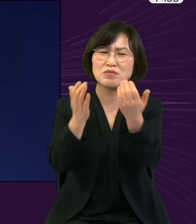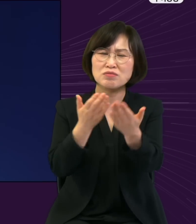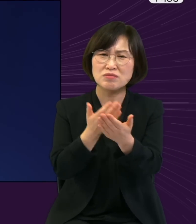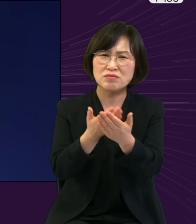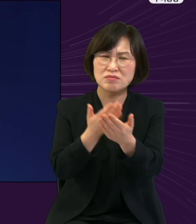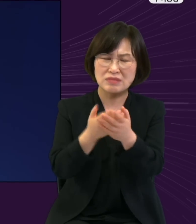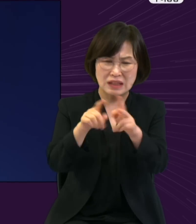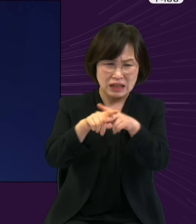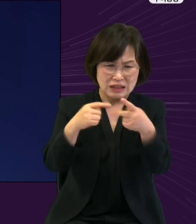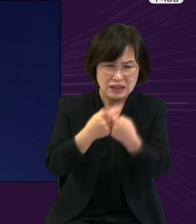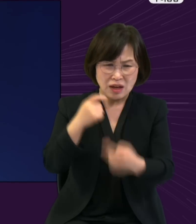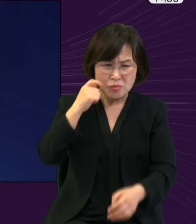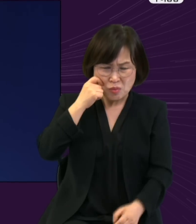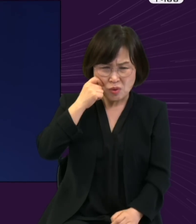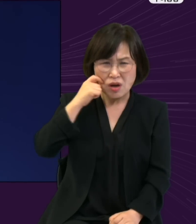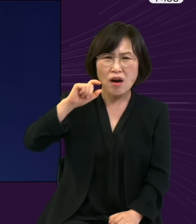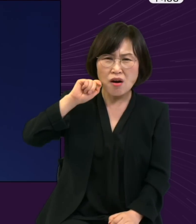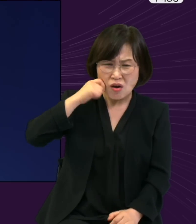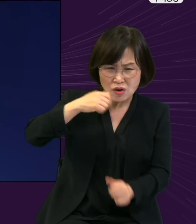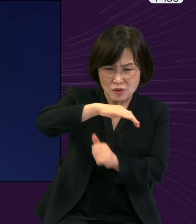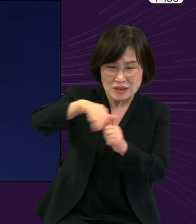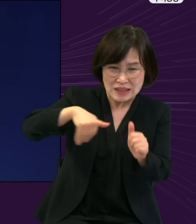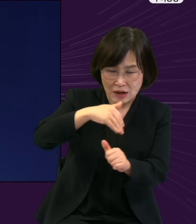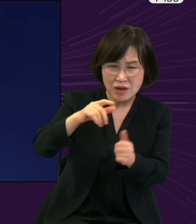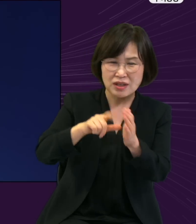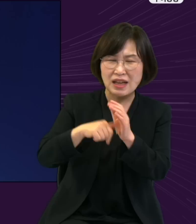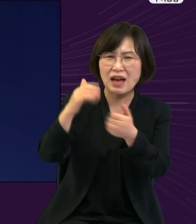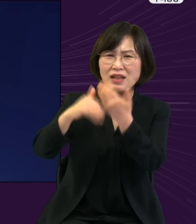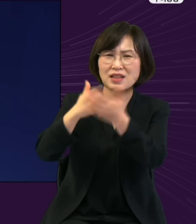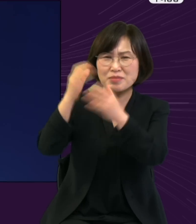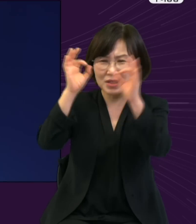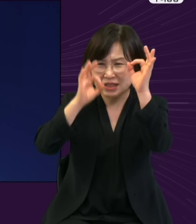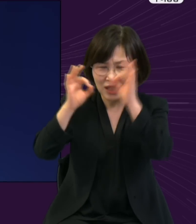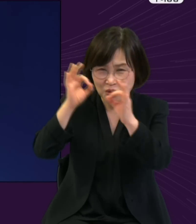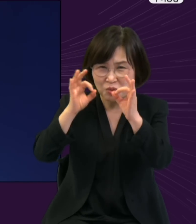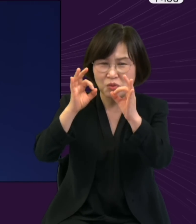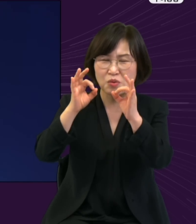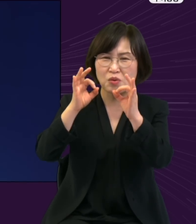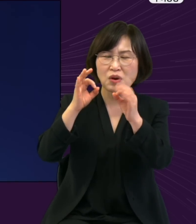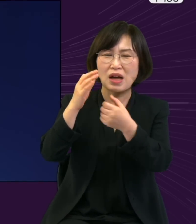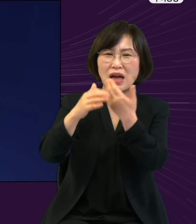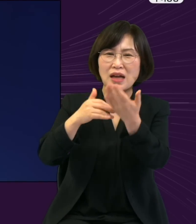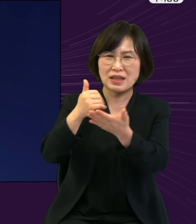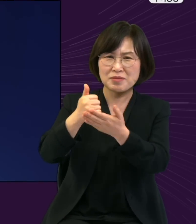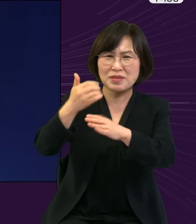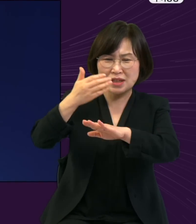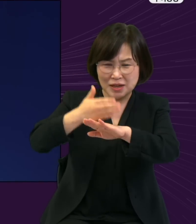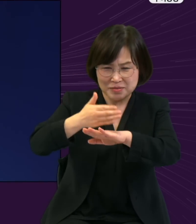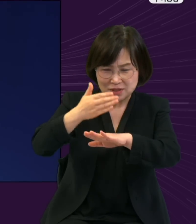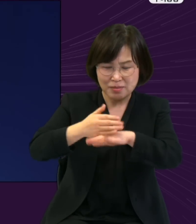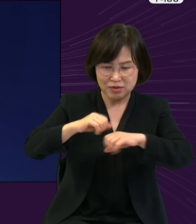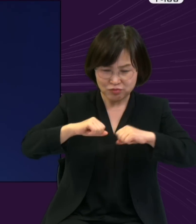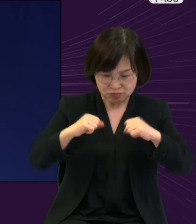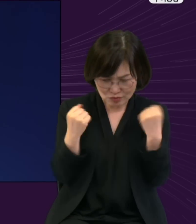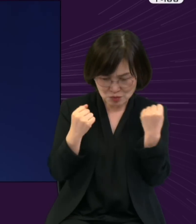없는 상황 속에서도 내가 하나님 얼굴을 구하고 감사하며 순종하며 살아가기를 원합니다.